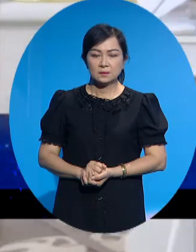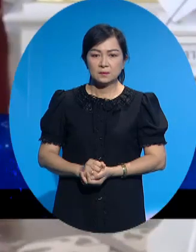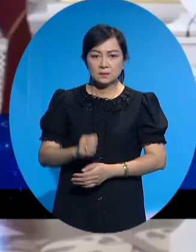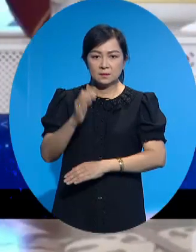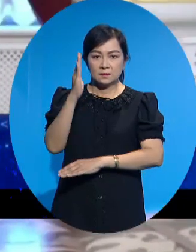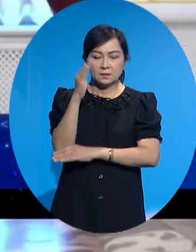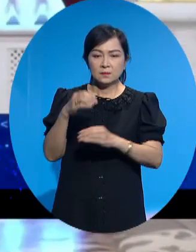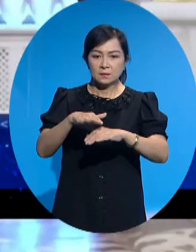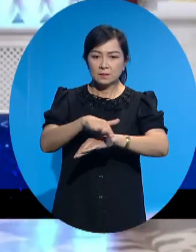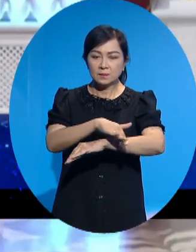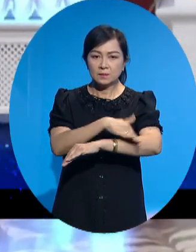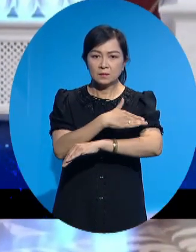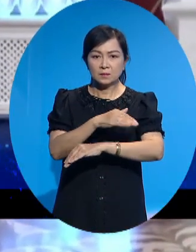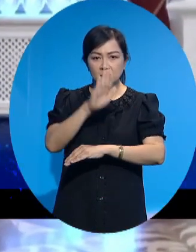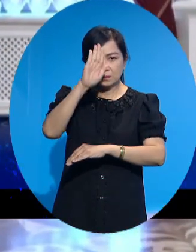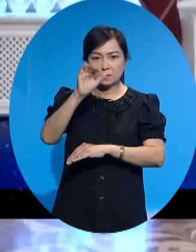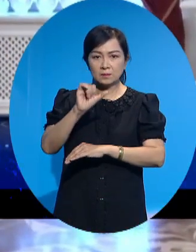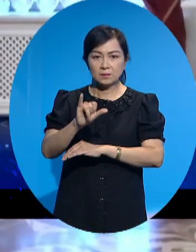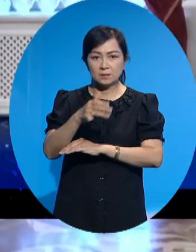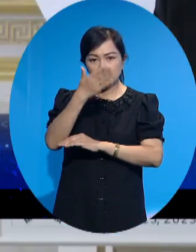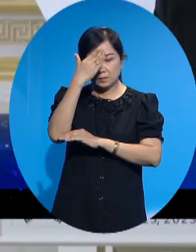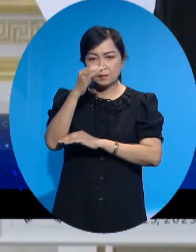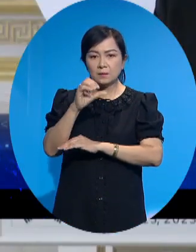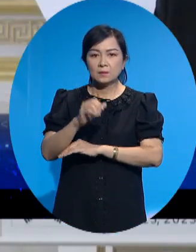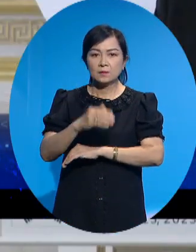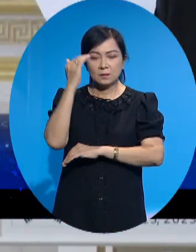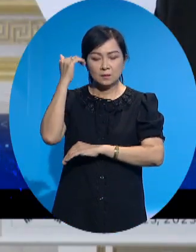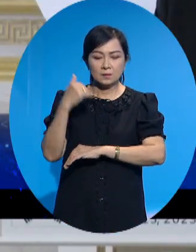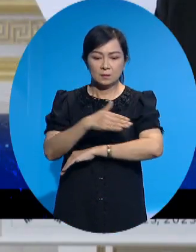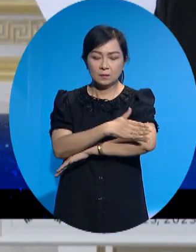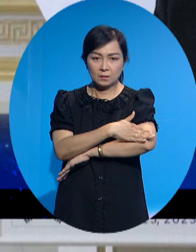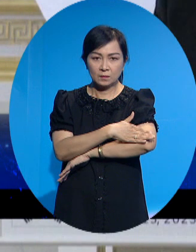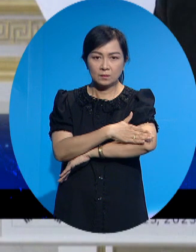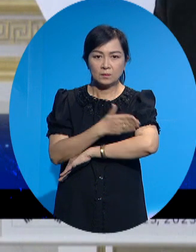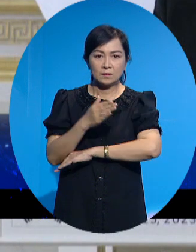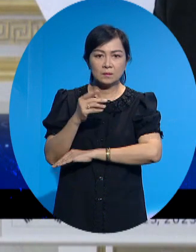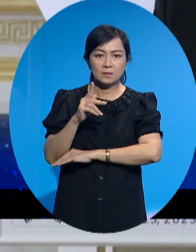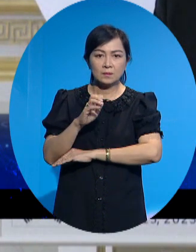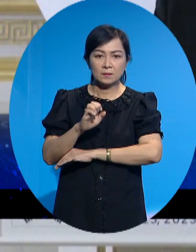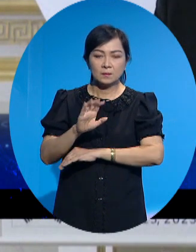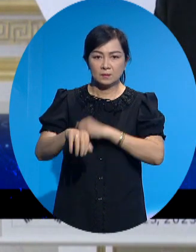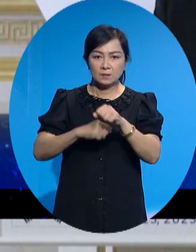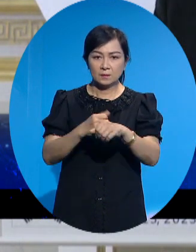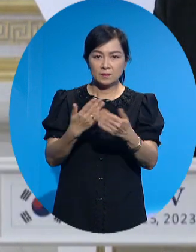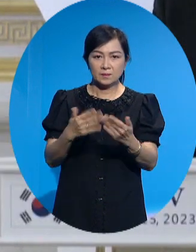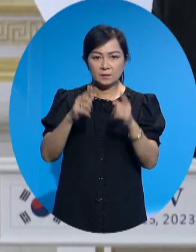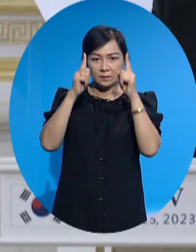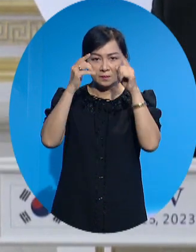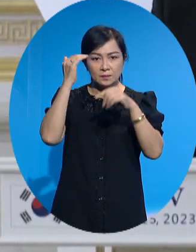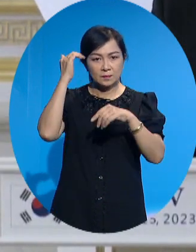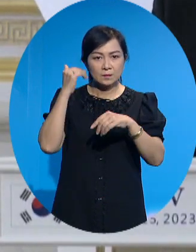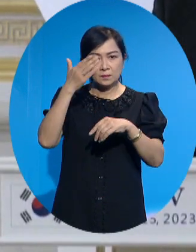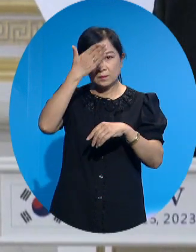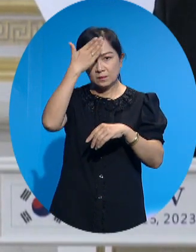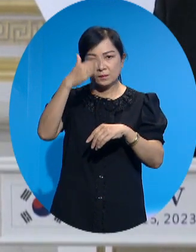Phát biểu họp báo sau hội đàm, Tổng thống Yoon cho biết Seoul sẽ tiếp tục hỗ trợ quân nhu quy mô lớn cho Kiev trong năm nay. Nhà lãnh đạo Hàn Quốc cho